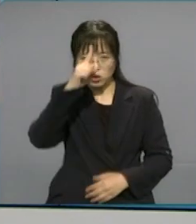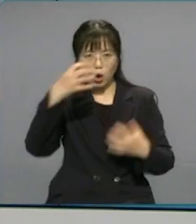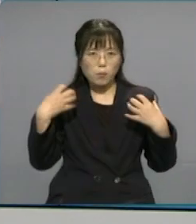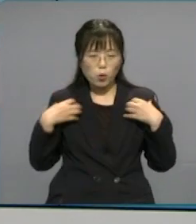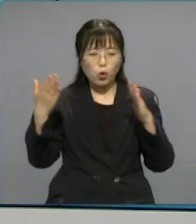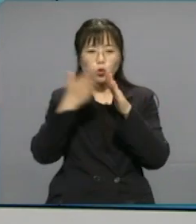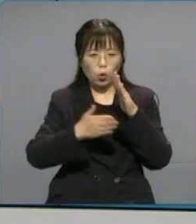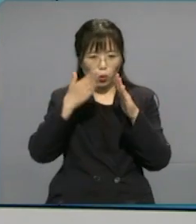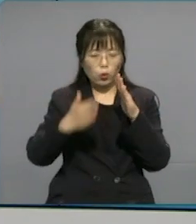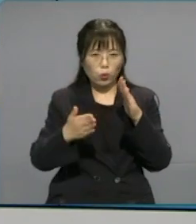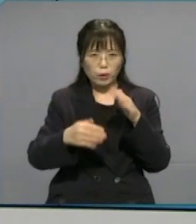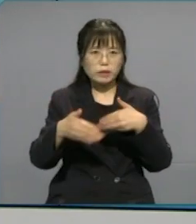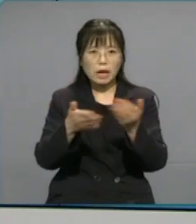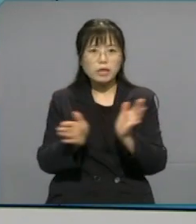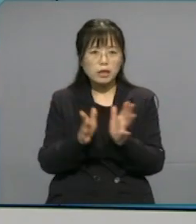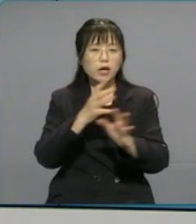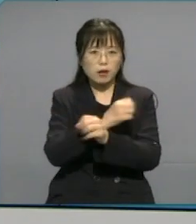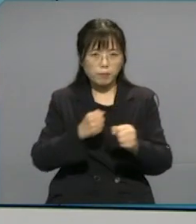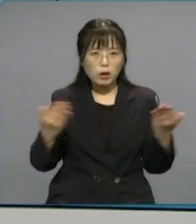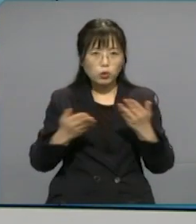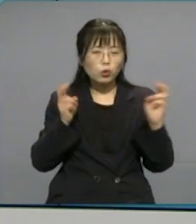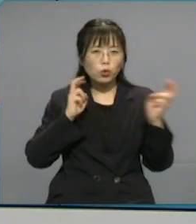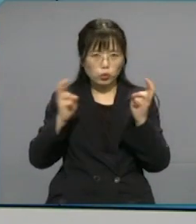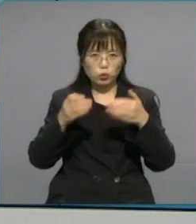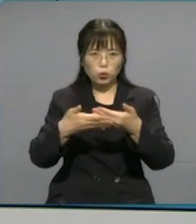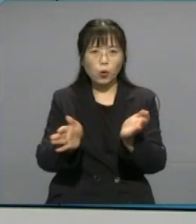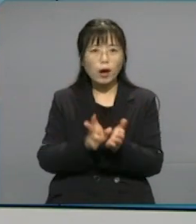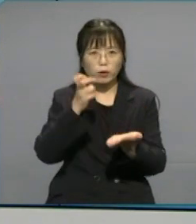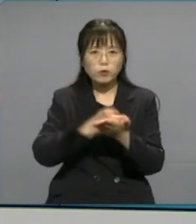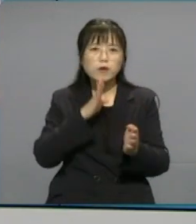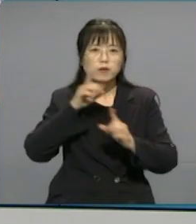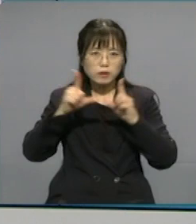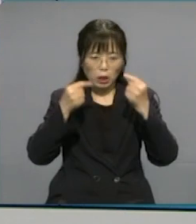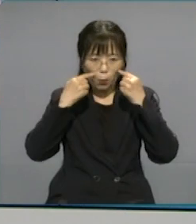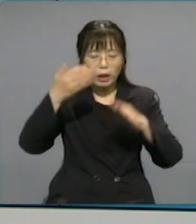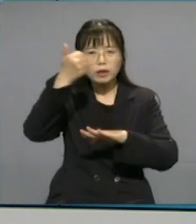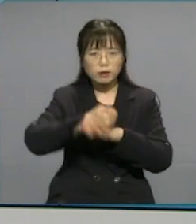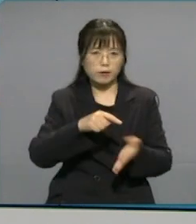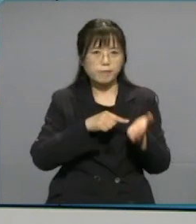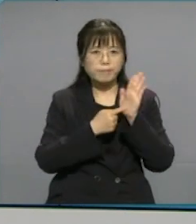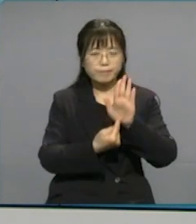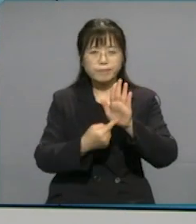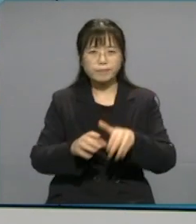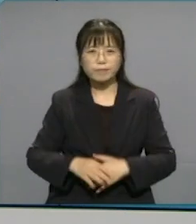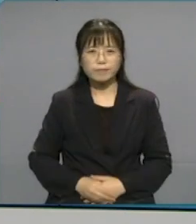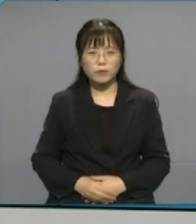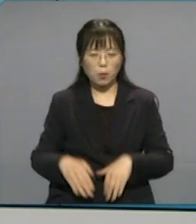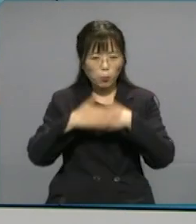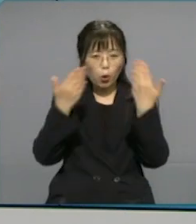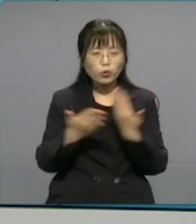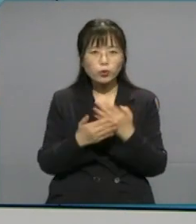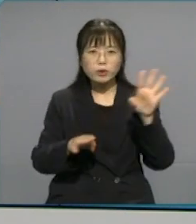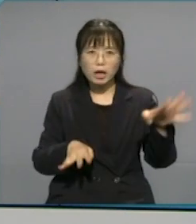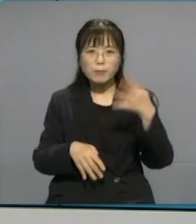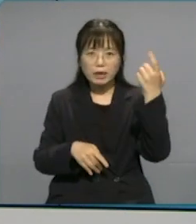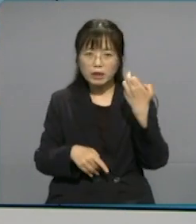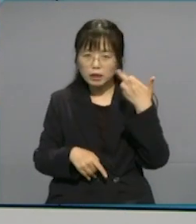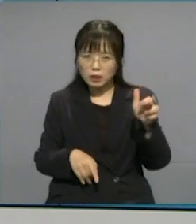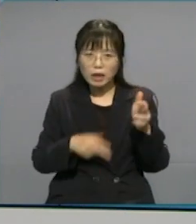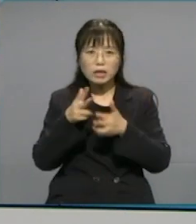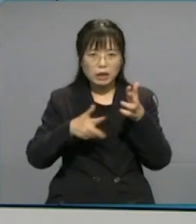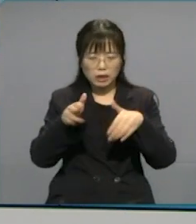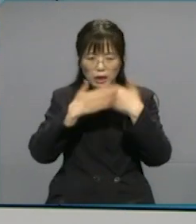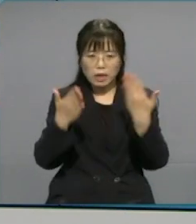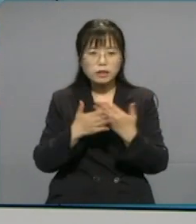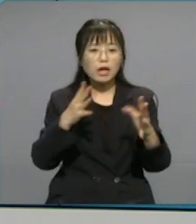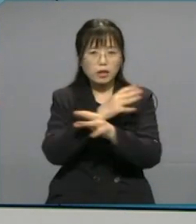정부가 공공부문의 단체 협약과 노동조합 규약 실태 확인 결과를 발표했습니다. 모두 479개 기관의